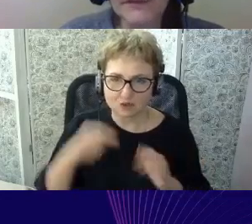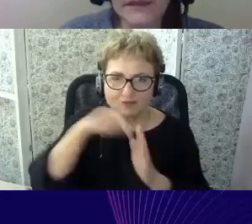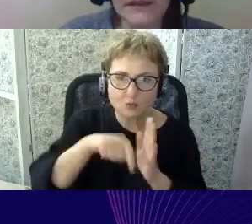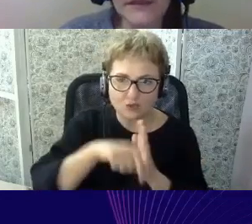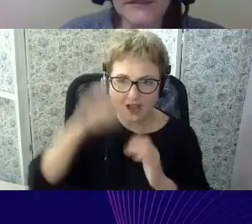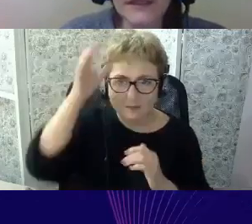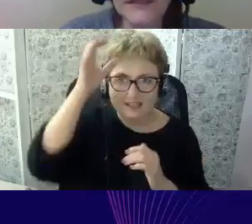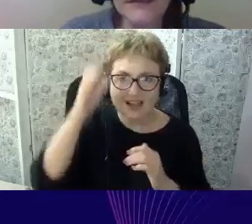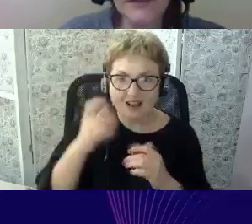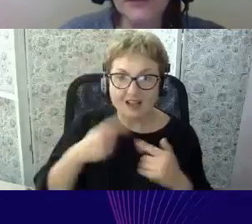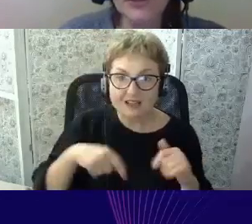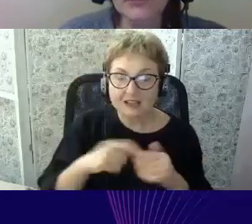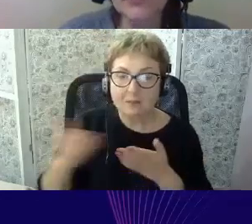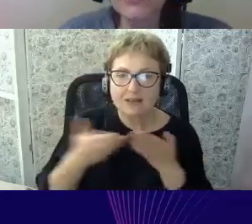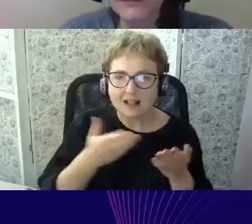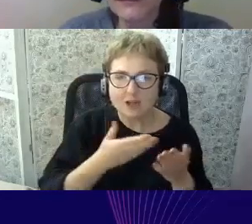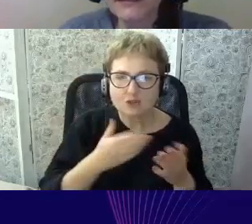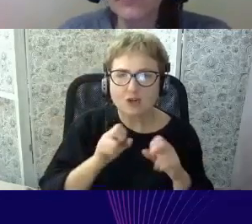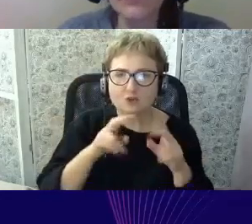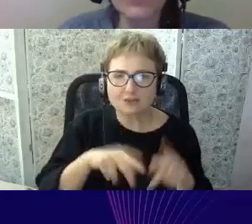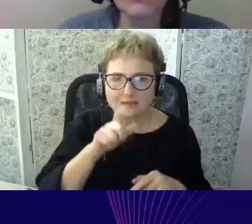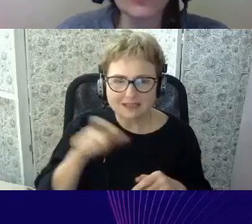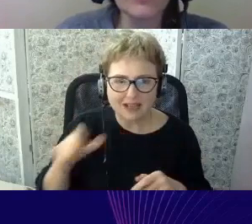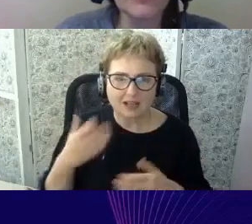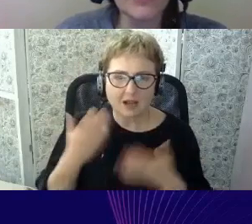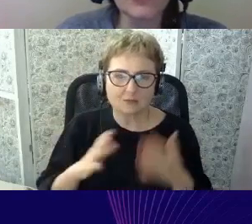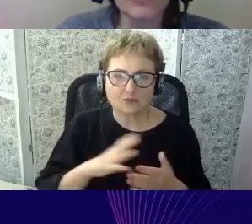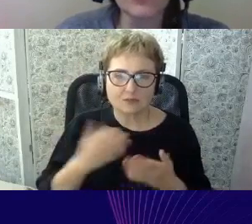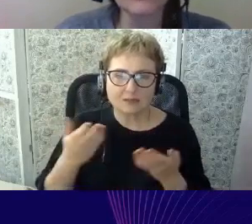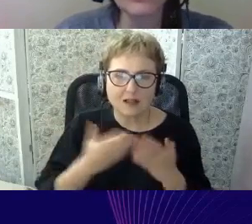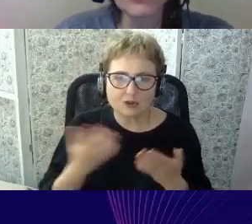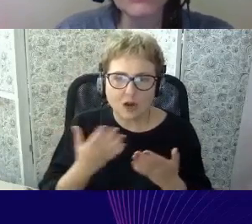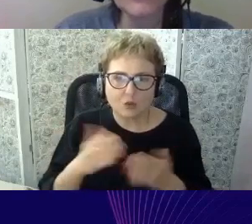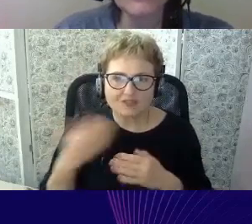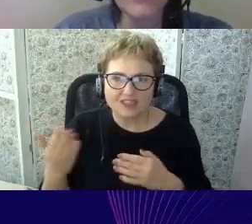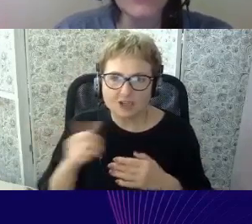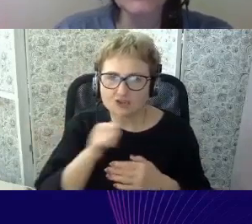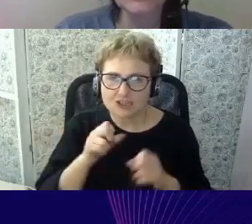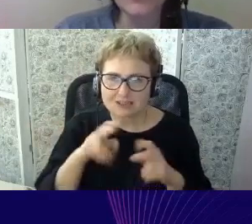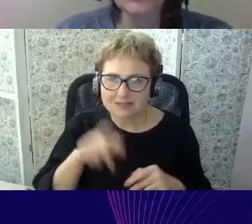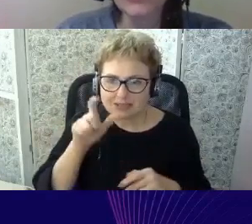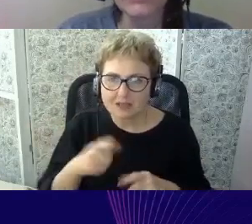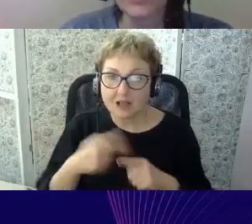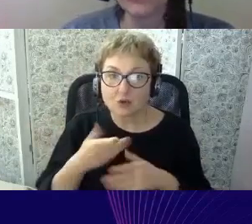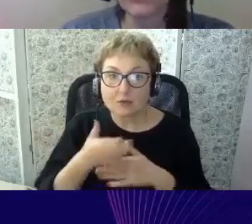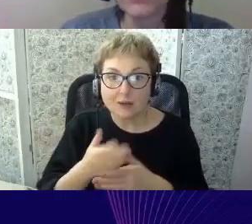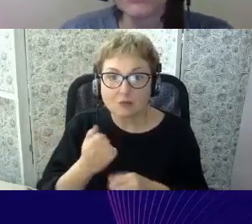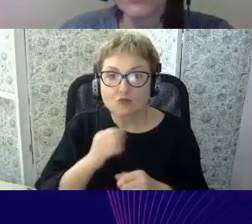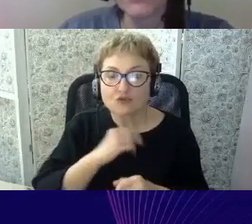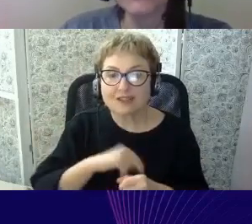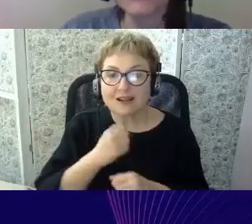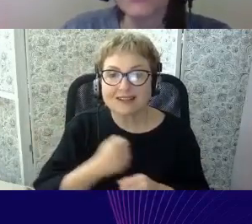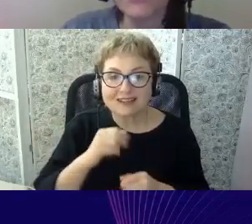внутри образовательной организации, приглашаются специалисты, в том числе может быть приглашен какой-то внешний эксперт, который поможет